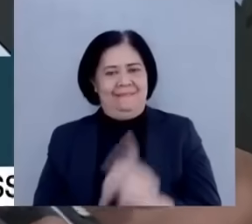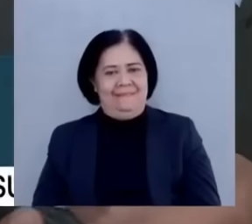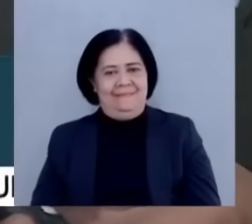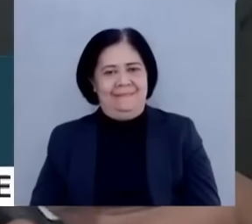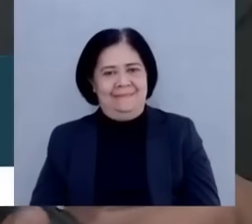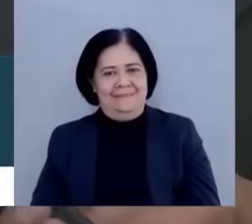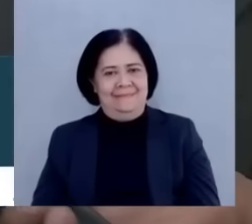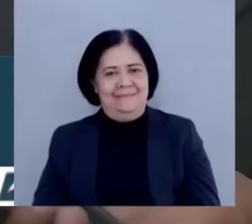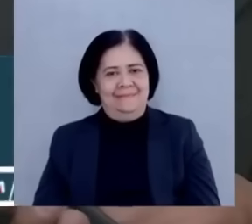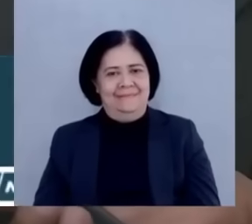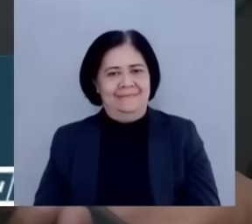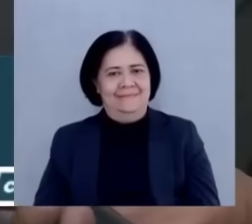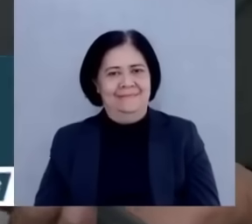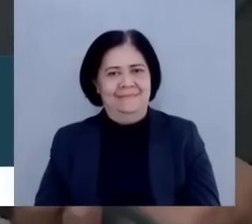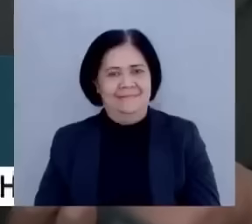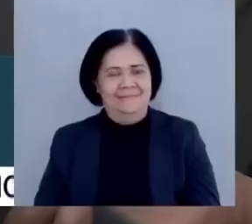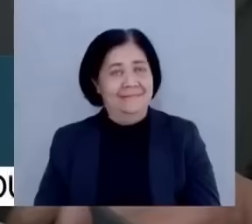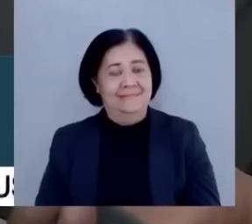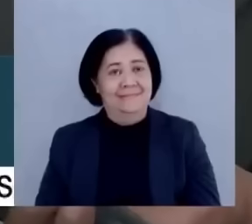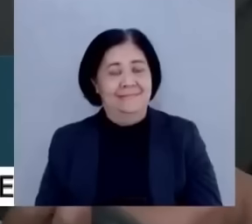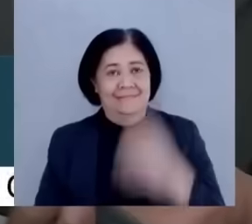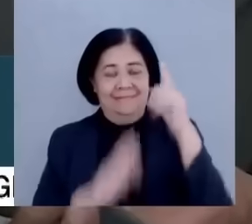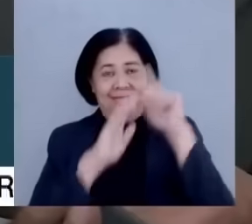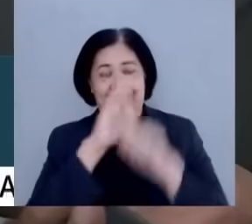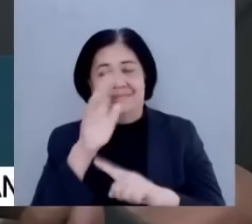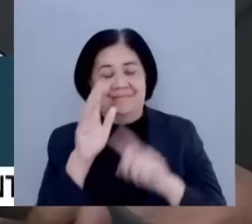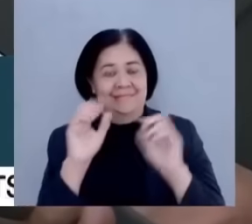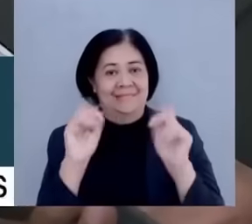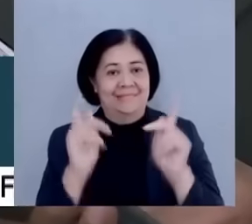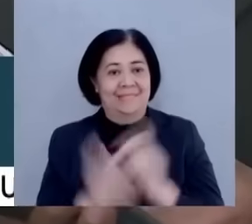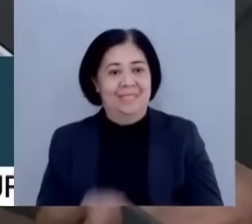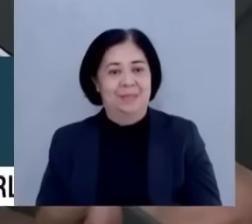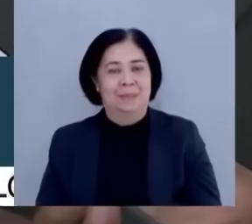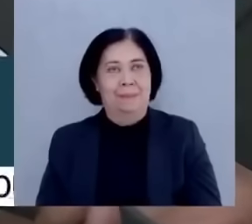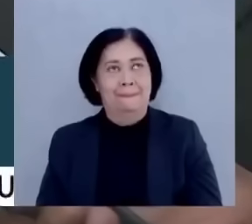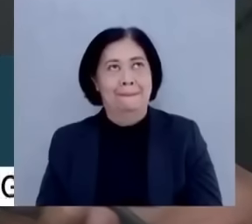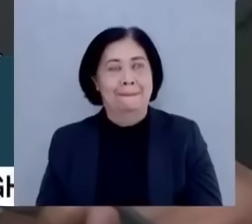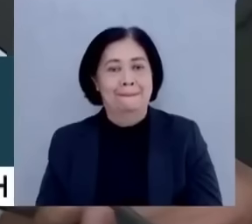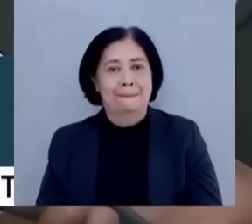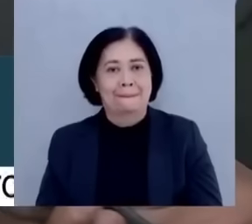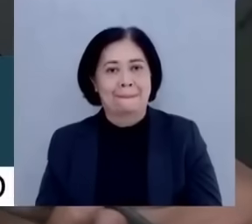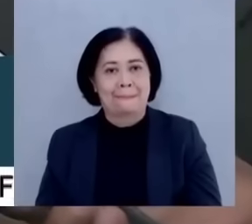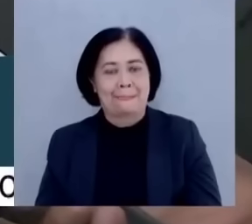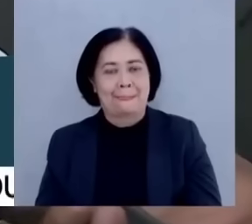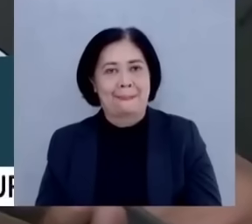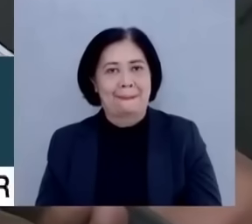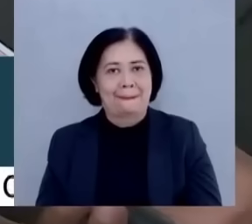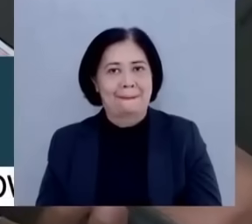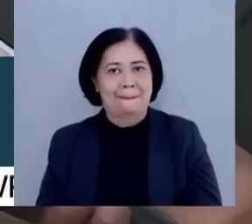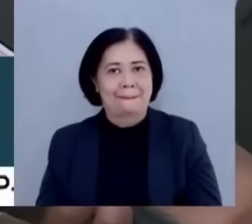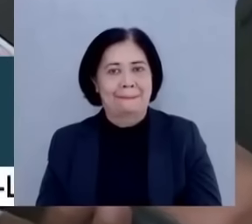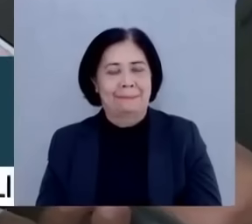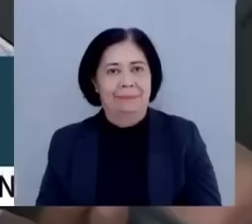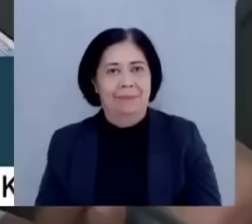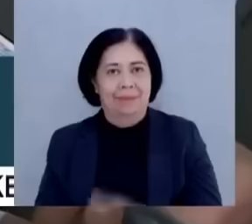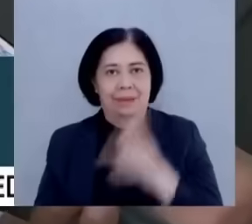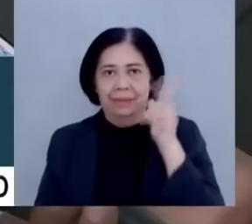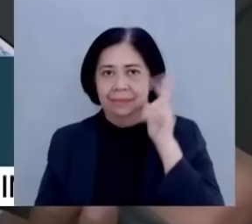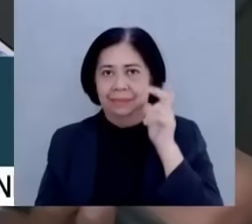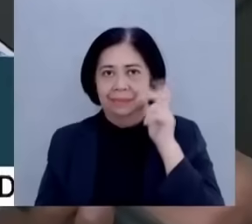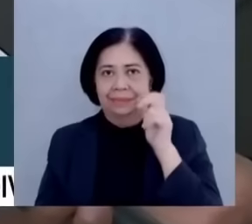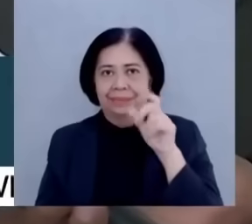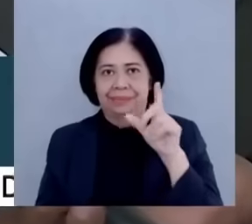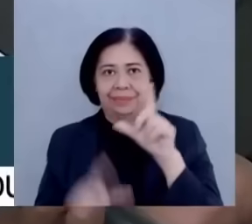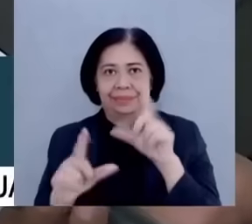Saan? Saan ako? Ah, okay, okay. Alam nyo, diba, meron kayong mga naririnig ng akusasyon ng